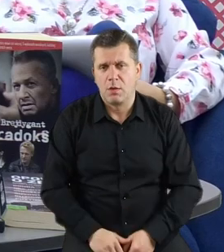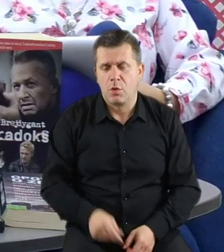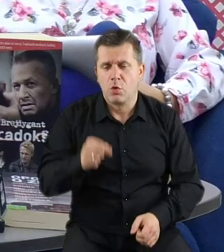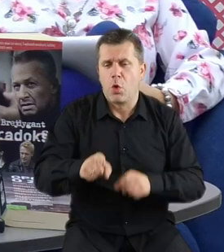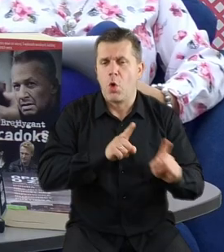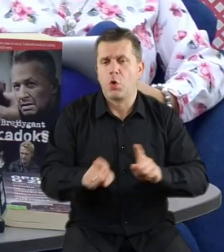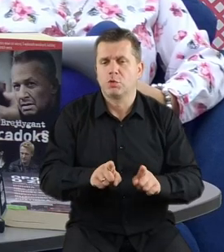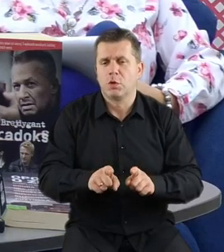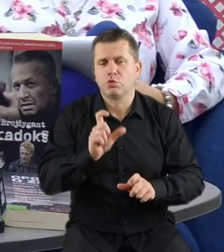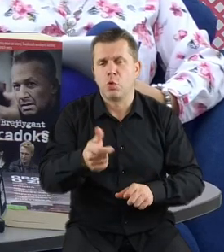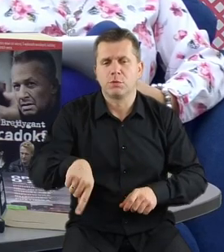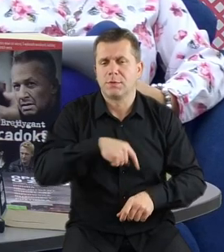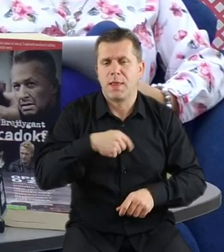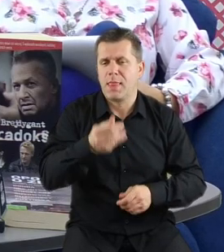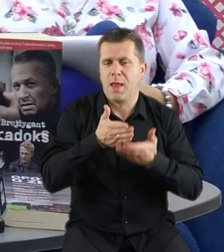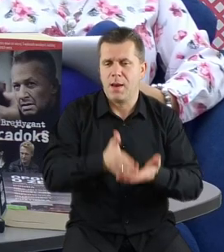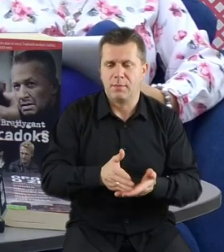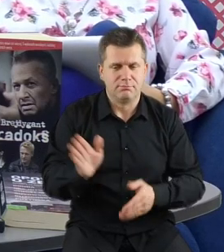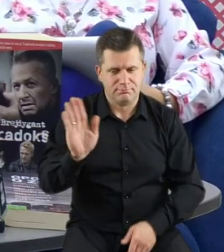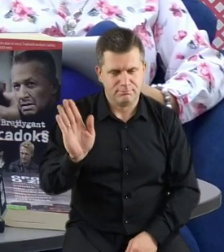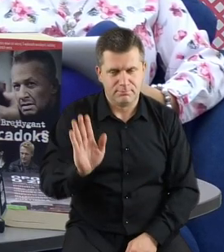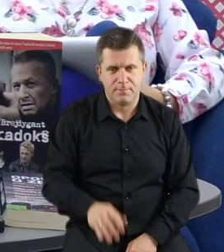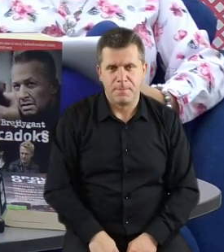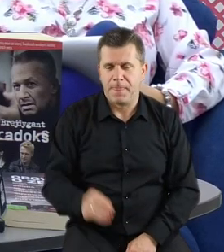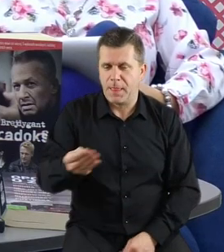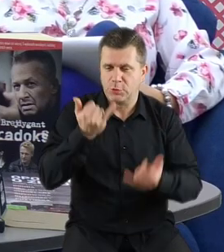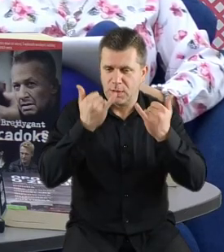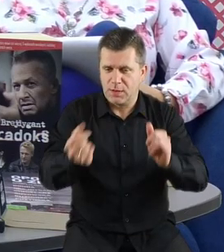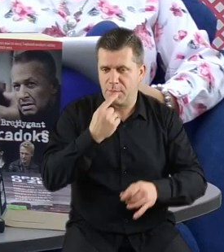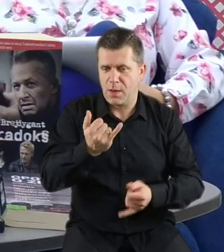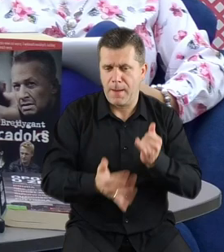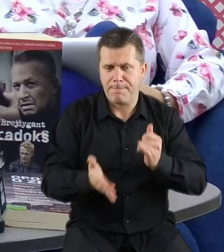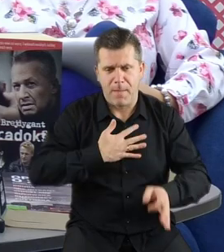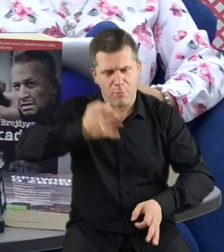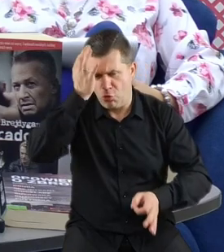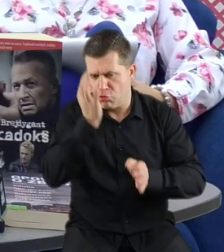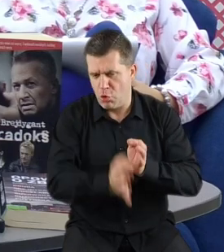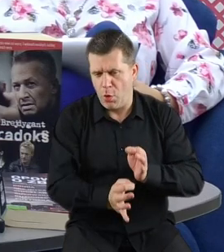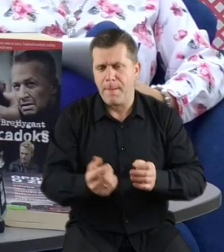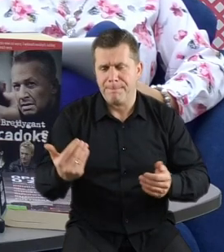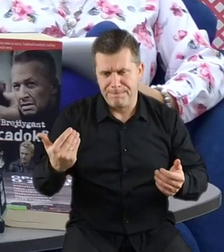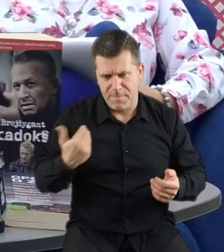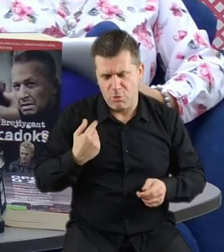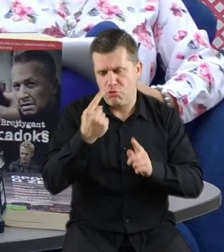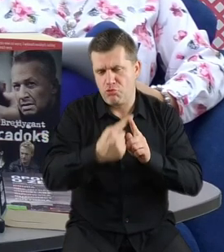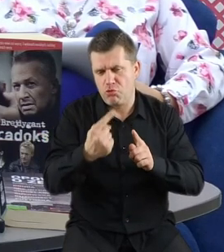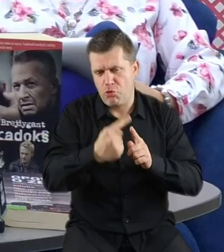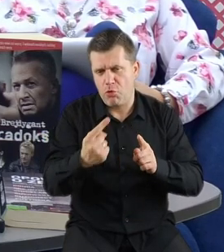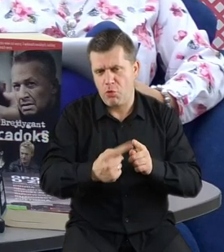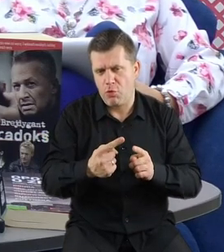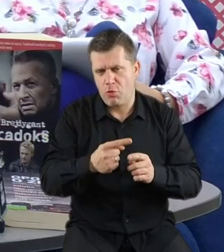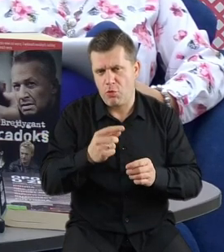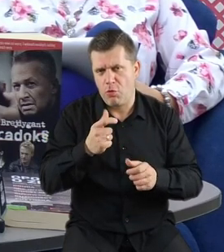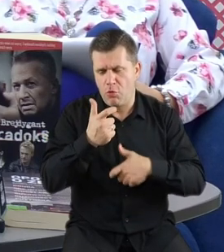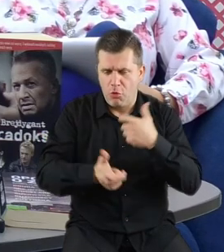to oznacza, że z czymś nie radzę. To znaczy jeszcze inaczej powiem, jak mam bardzo precyzyjnie, bo zdarzało mi się tak